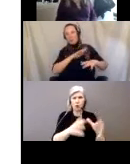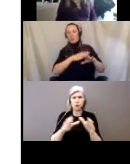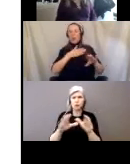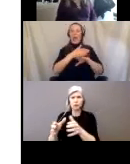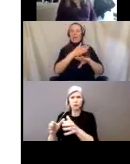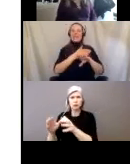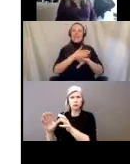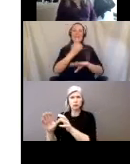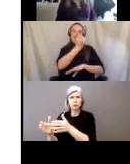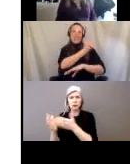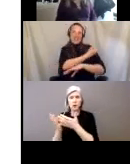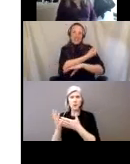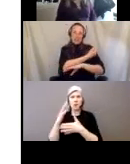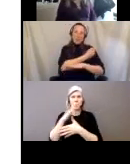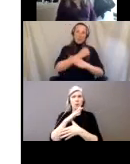la COVID-19.